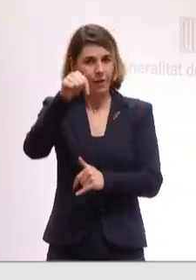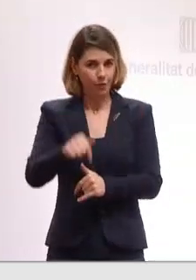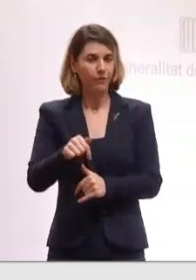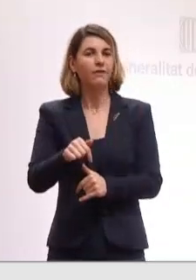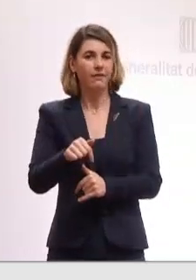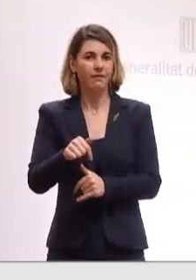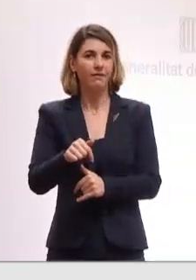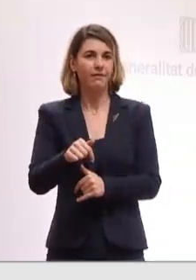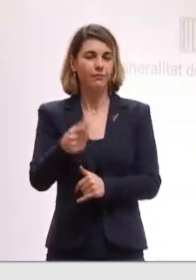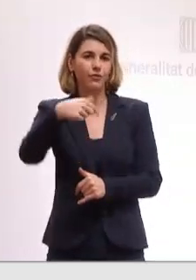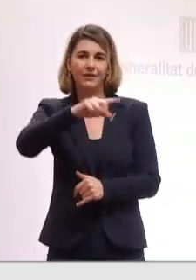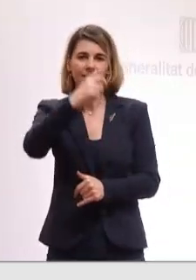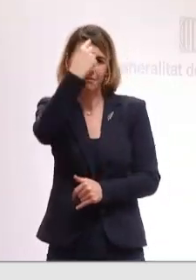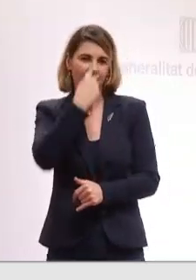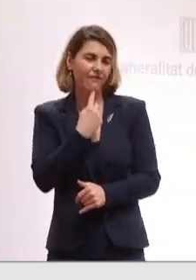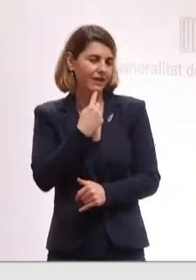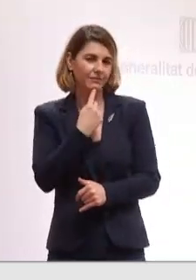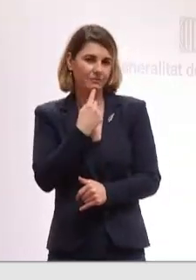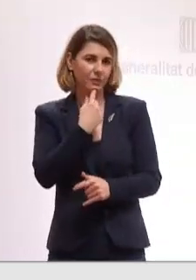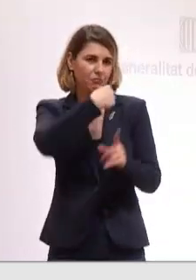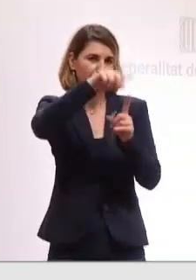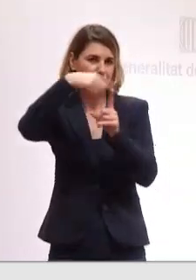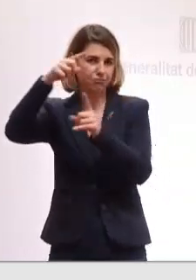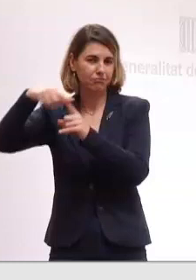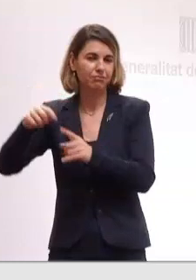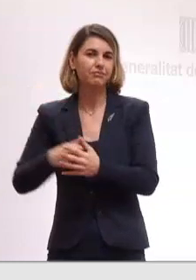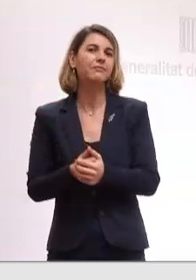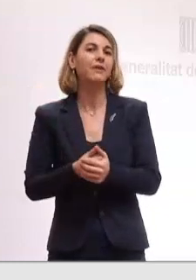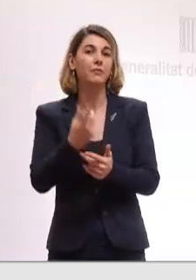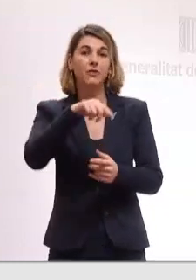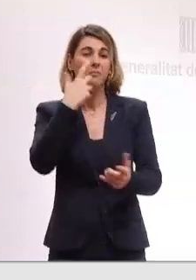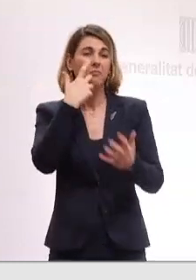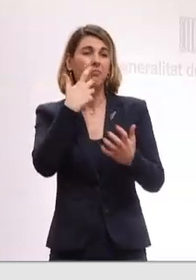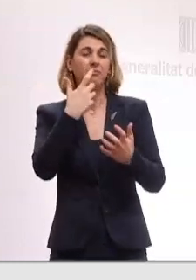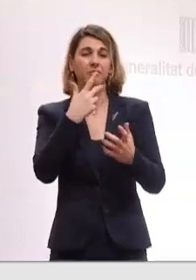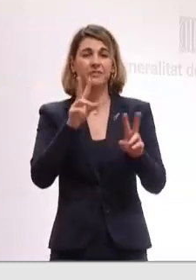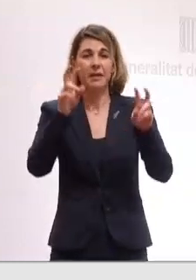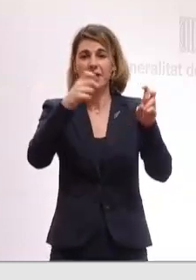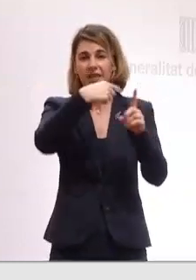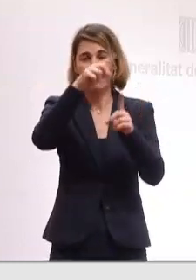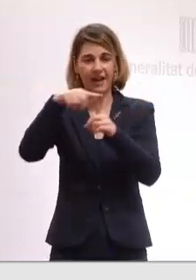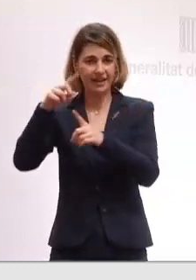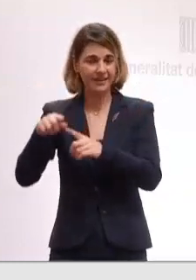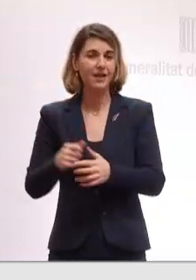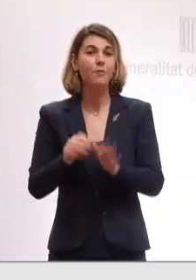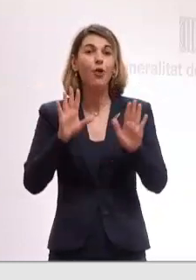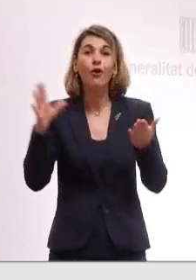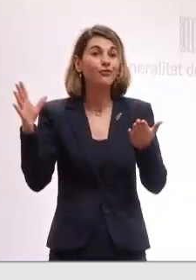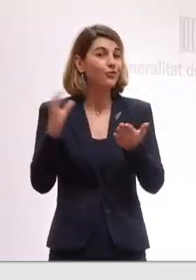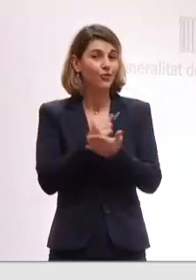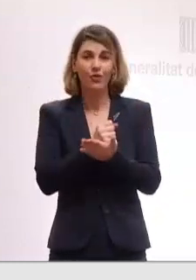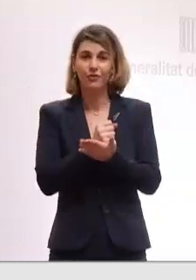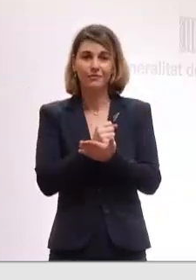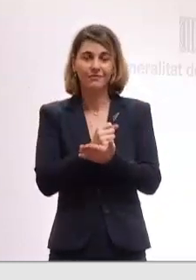avui teniu perfils diversos que destaqueu per qüestions diferents. Totes elles, però,